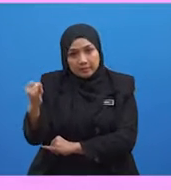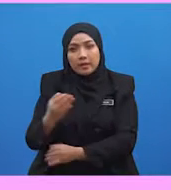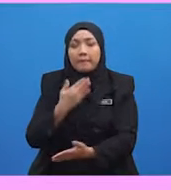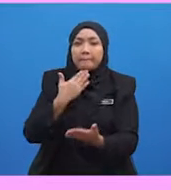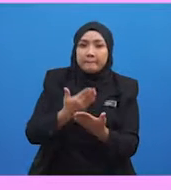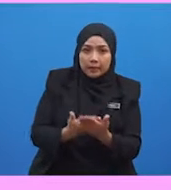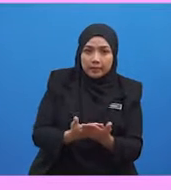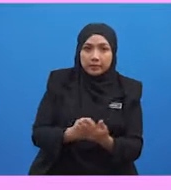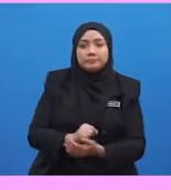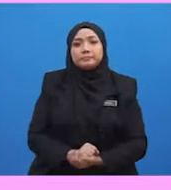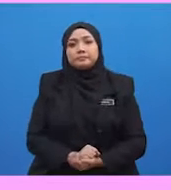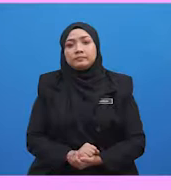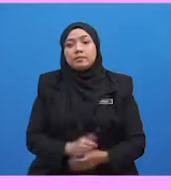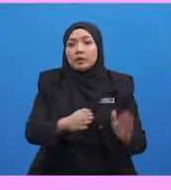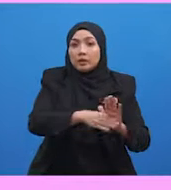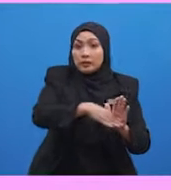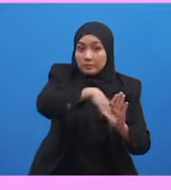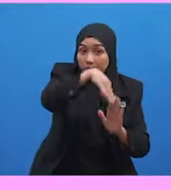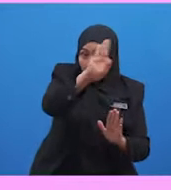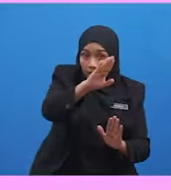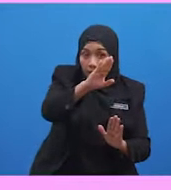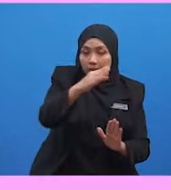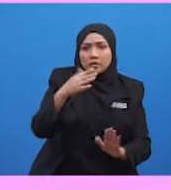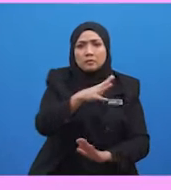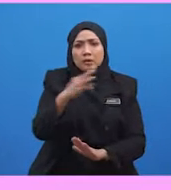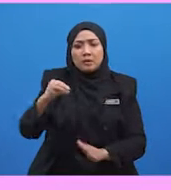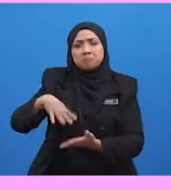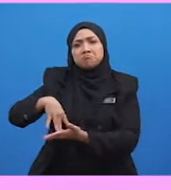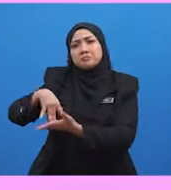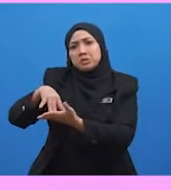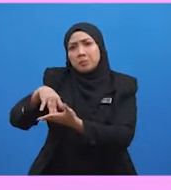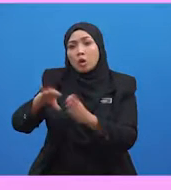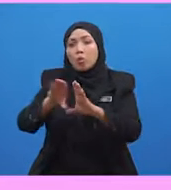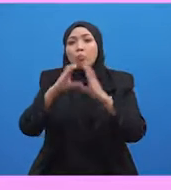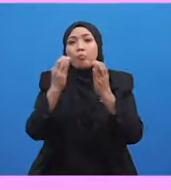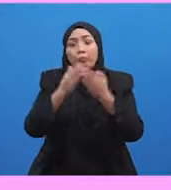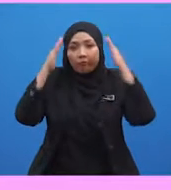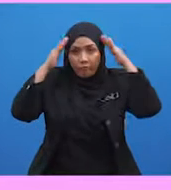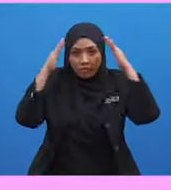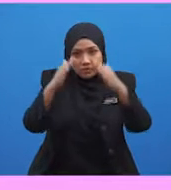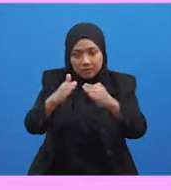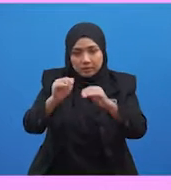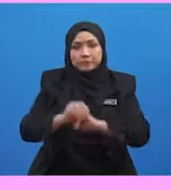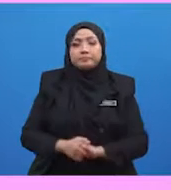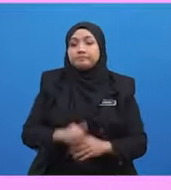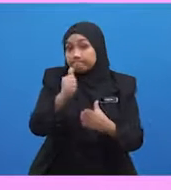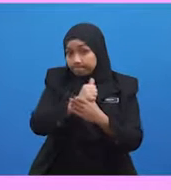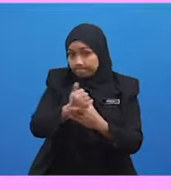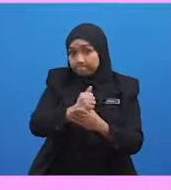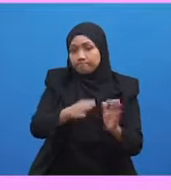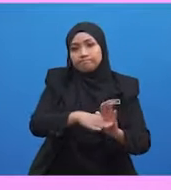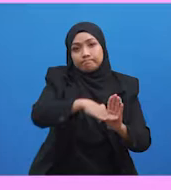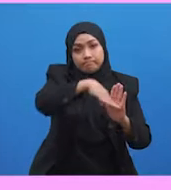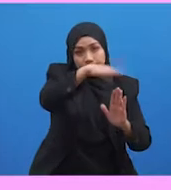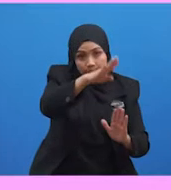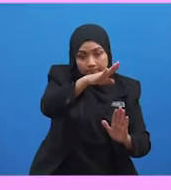Kelebihan dan kelemahan kumpulan fokus. Antara kelebihan kumpulan fokus